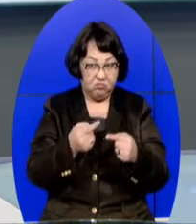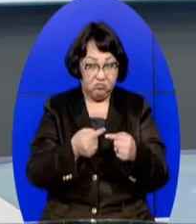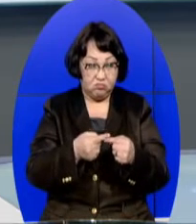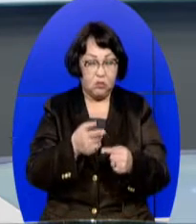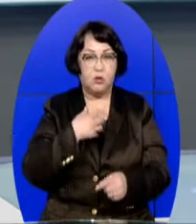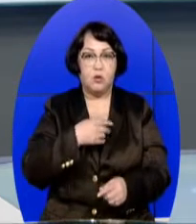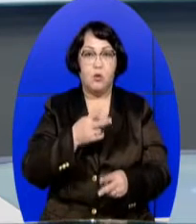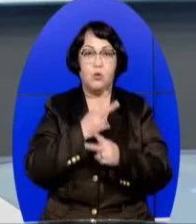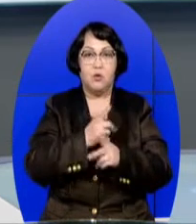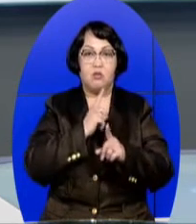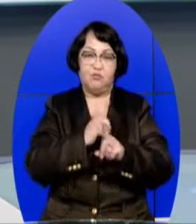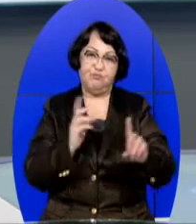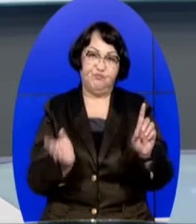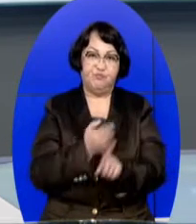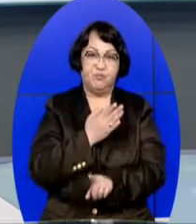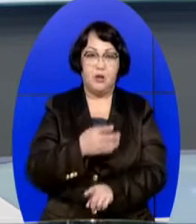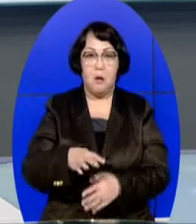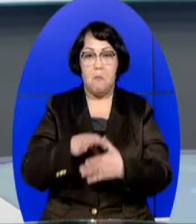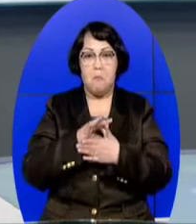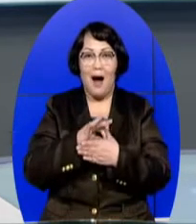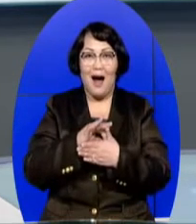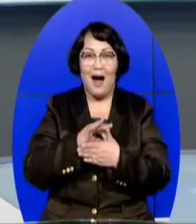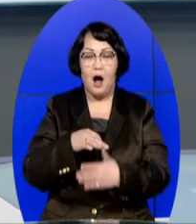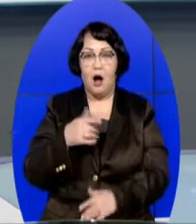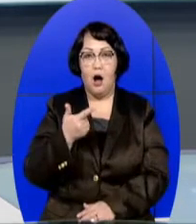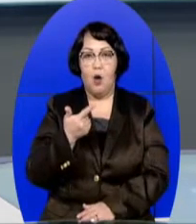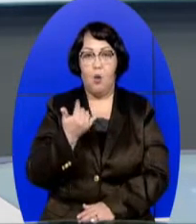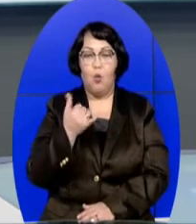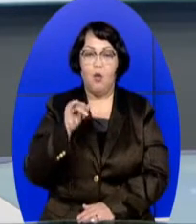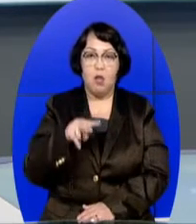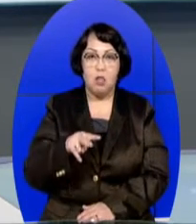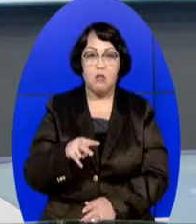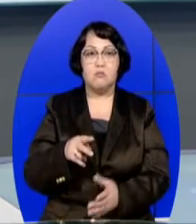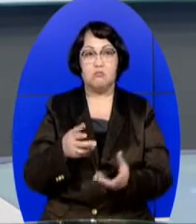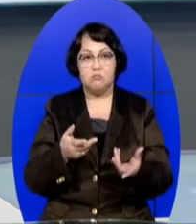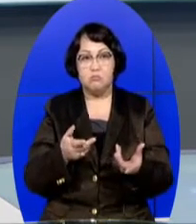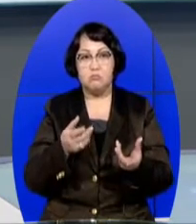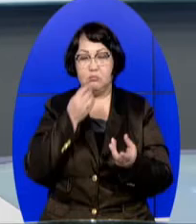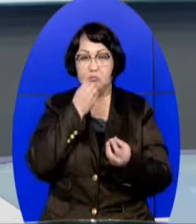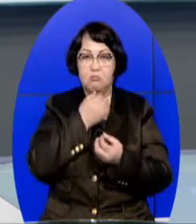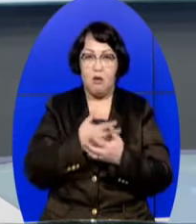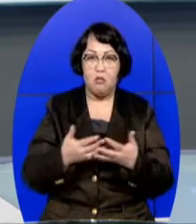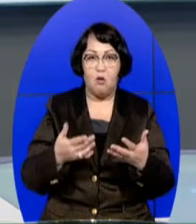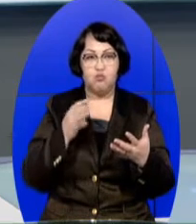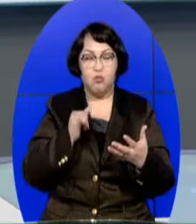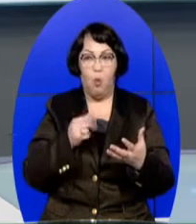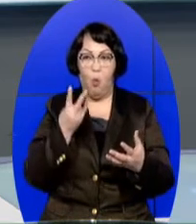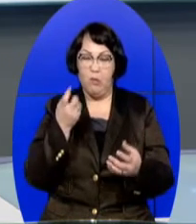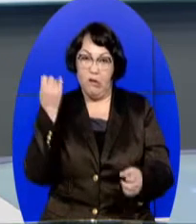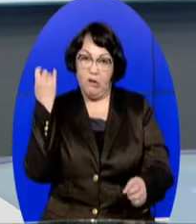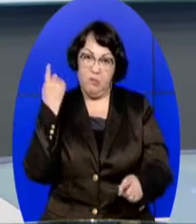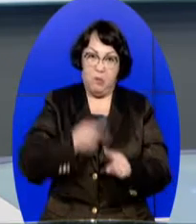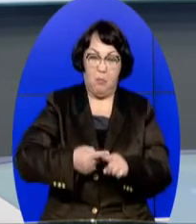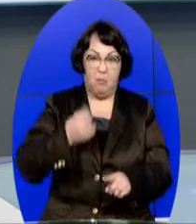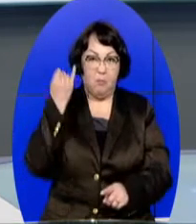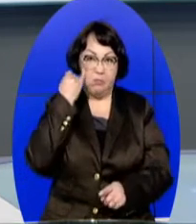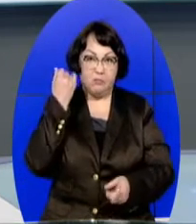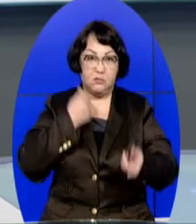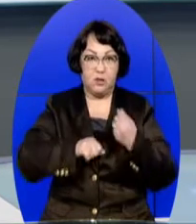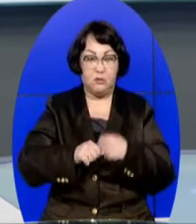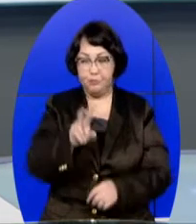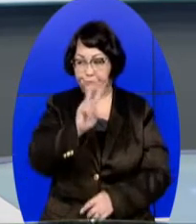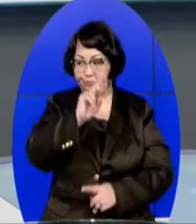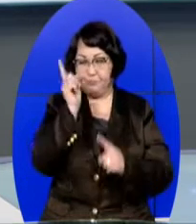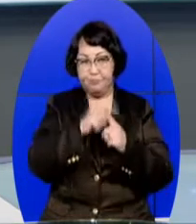байна. Тэр дундаа мах гурилгээд хүн амын гол хүнсний бүтээгдэхүүний нийлүүлэлт үнийн асуудалд хатуу хяналтыг тавьсаар байна. Энэ жил